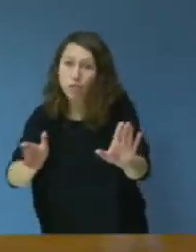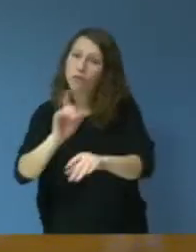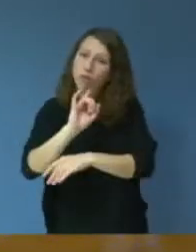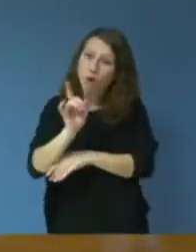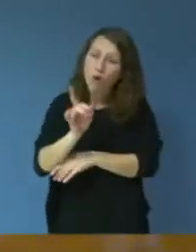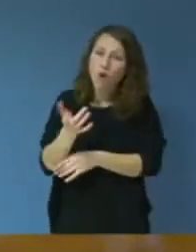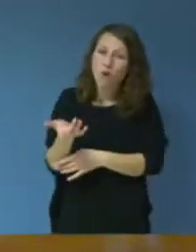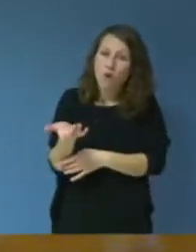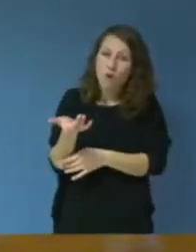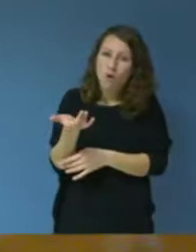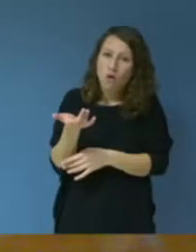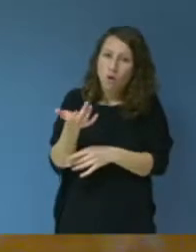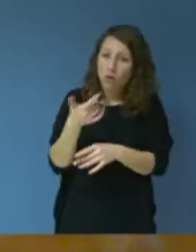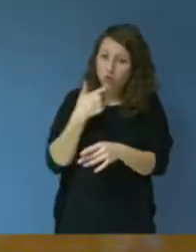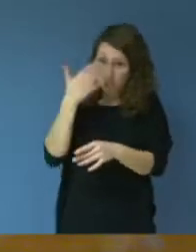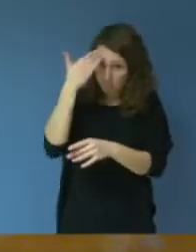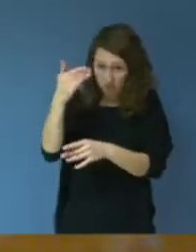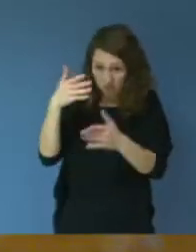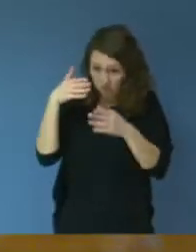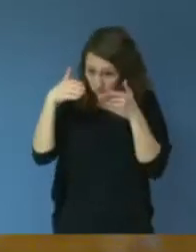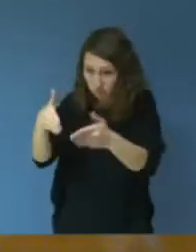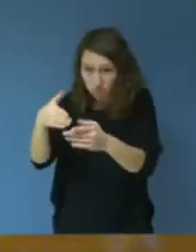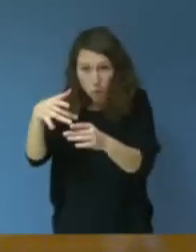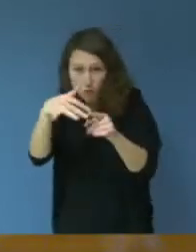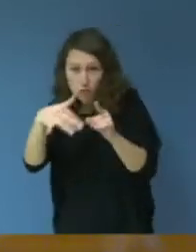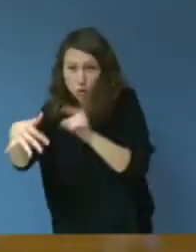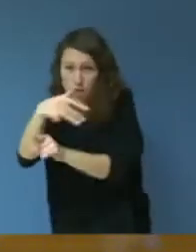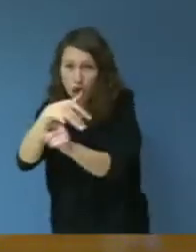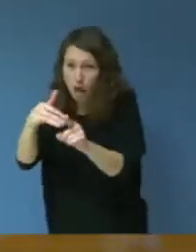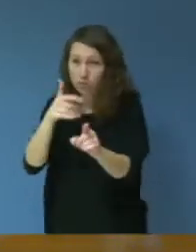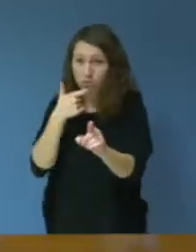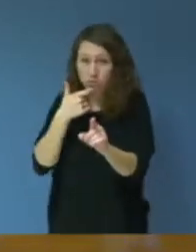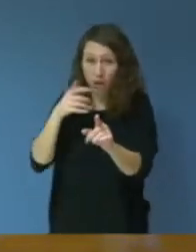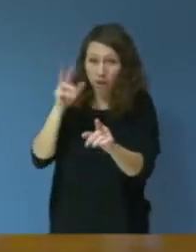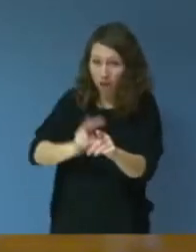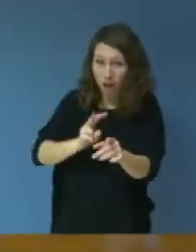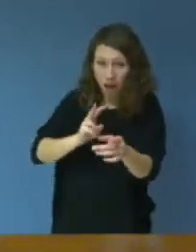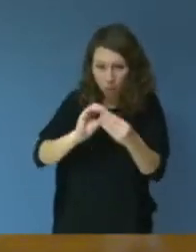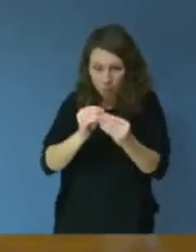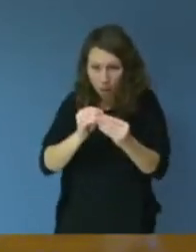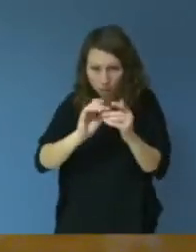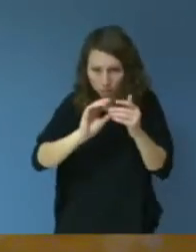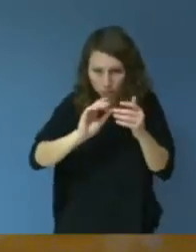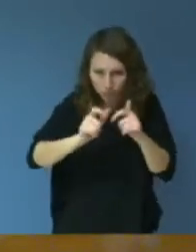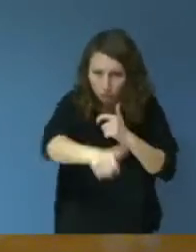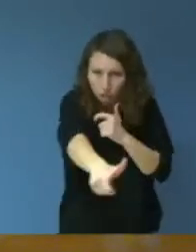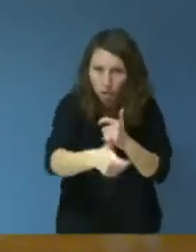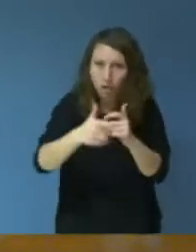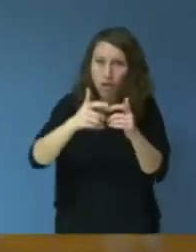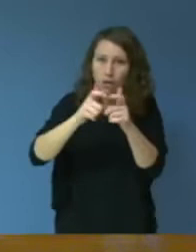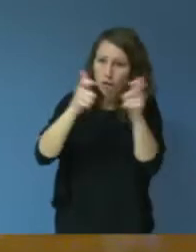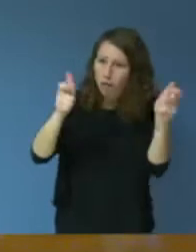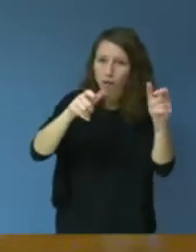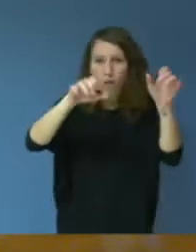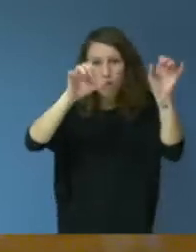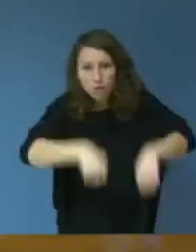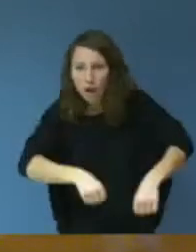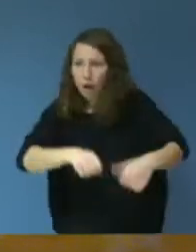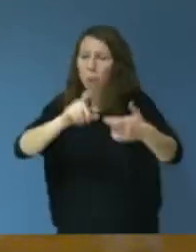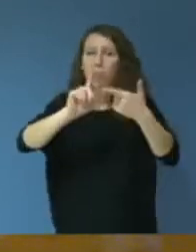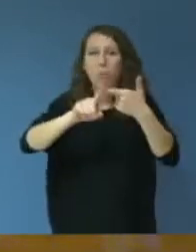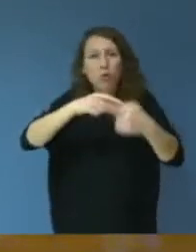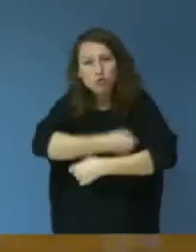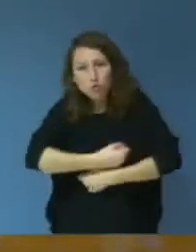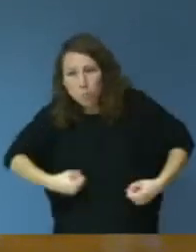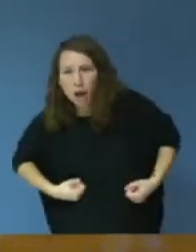traiter la cause des pots de bilan, licenciements, chômage technique. À ce titre, la priorité est, pour moi,